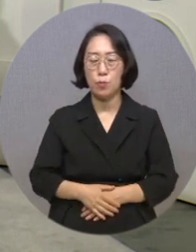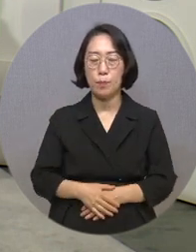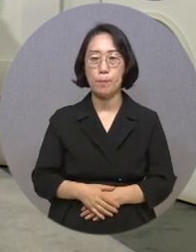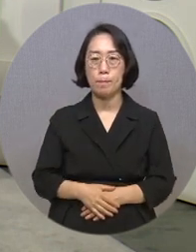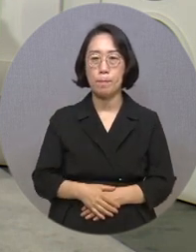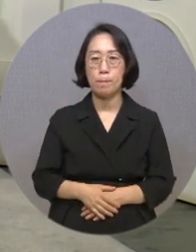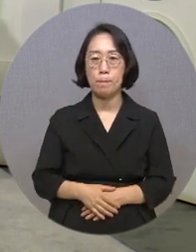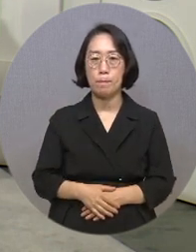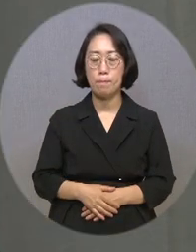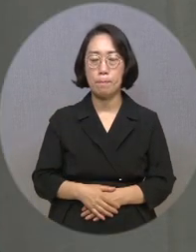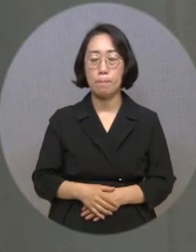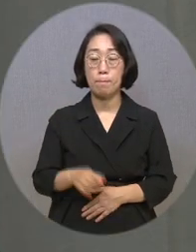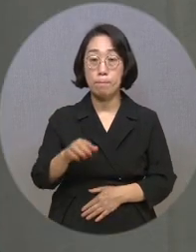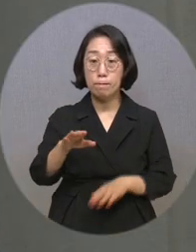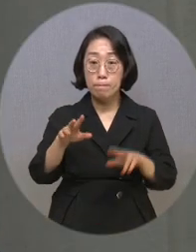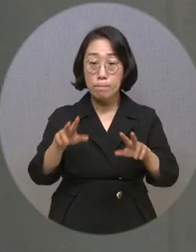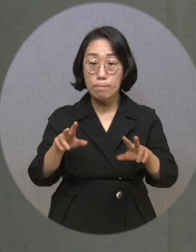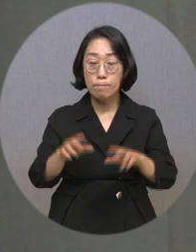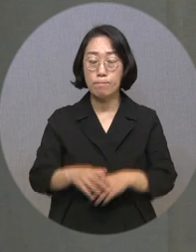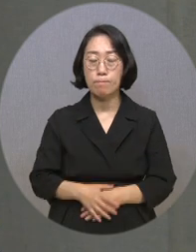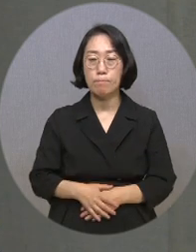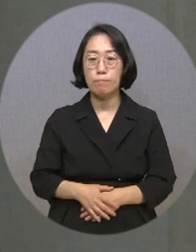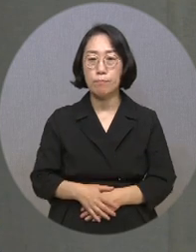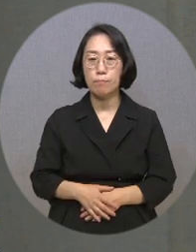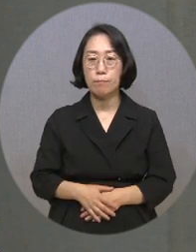네. 지금 현재